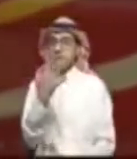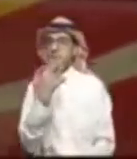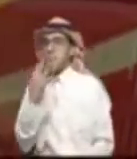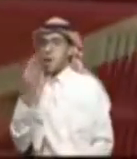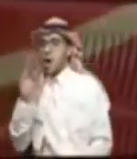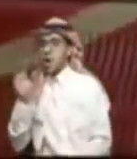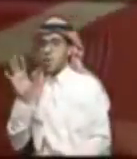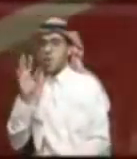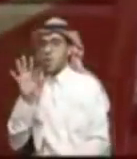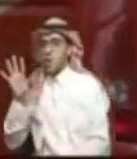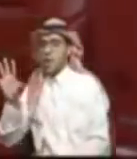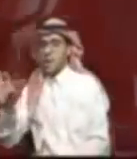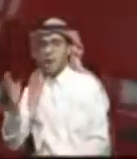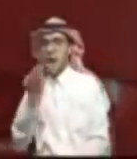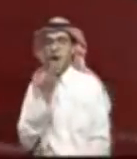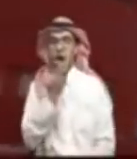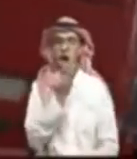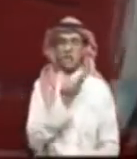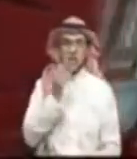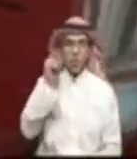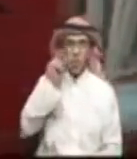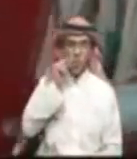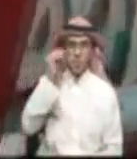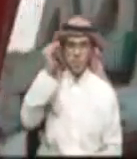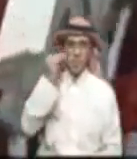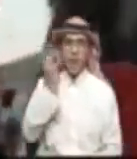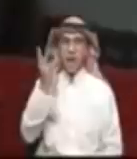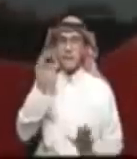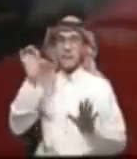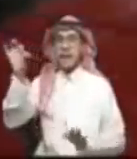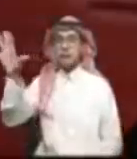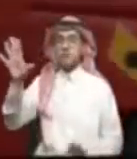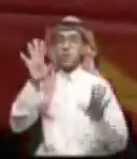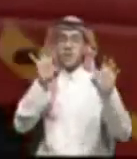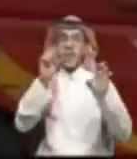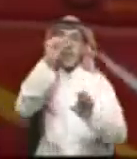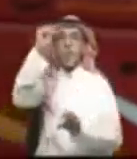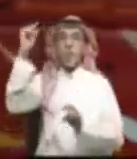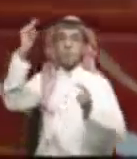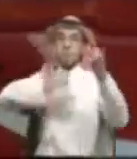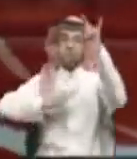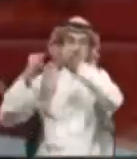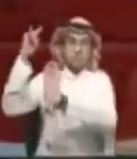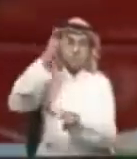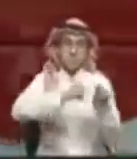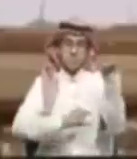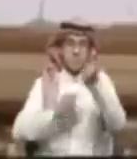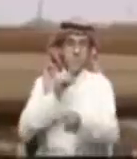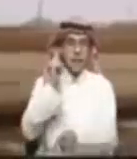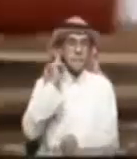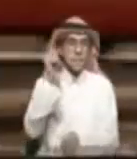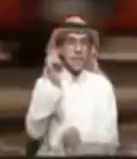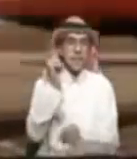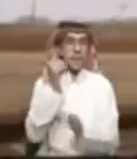5400 حاج وحاجة من 95 دولة إلى المدينة المنورة ضمن برنامج ضيوف خادم